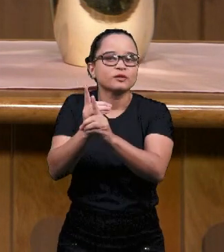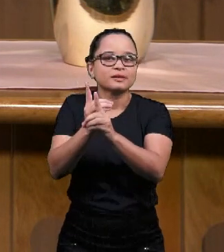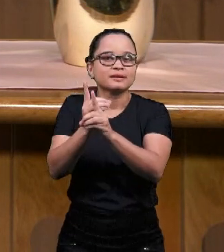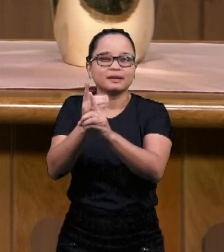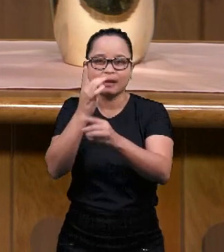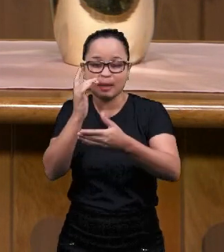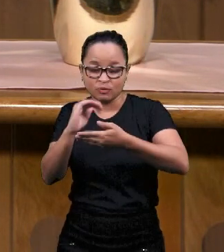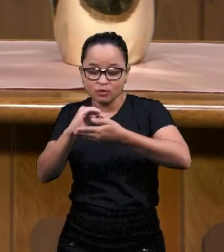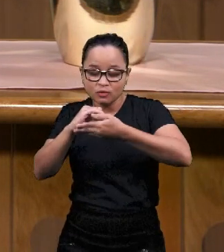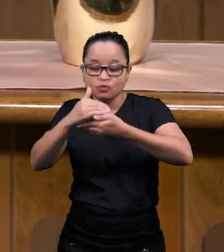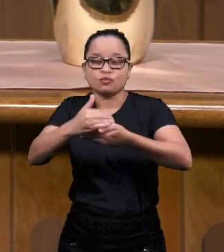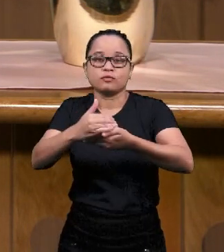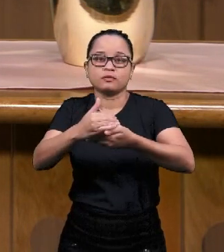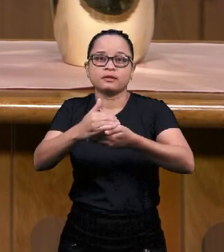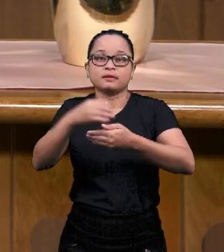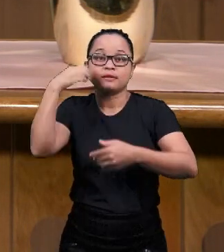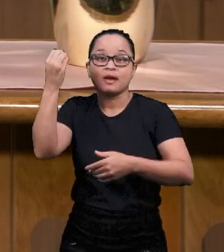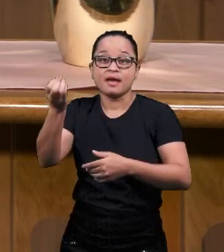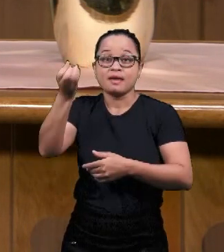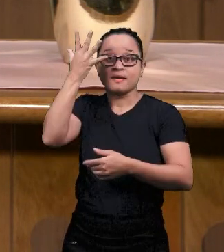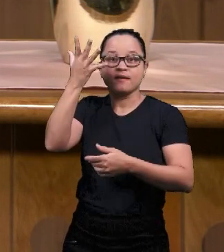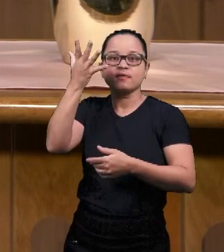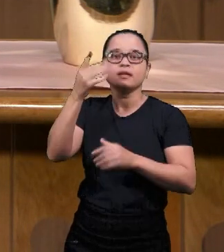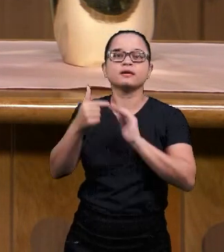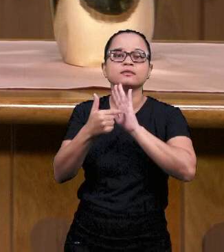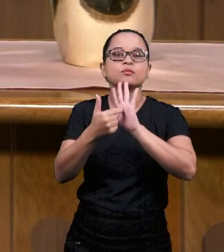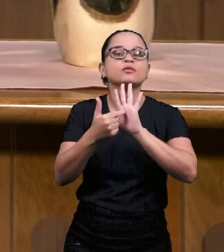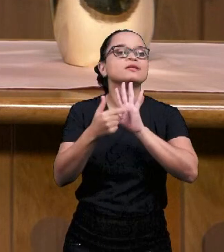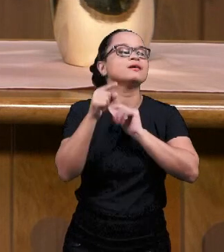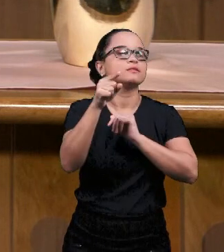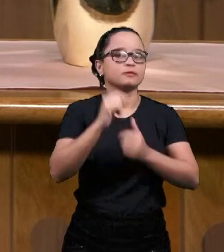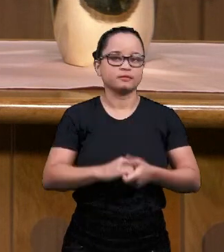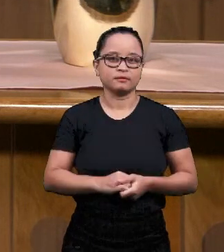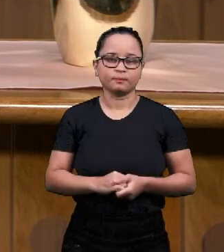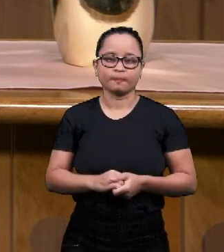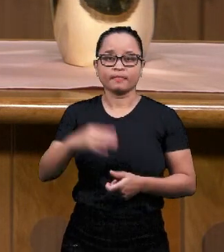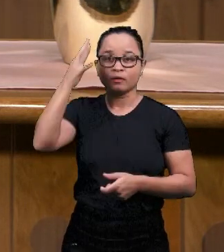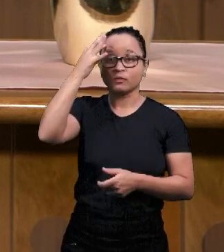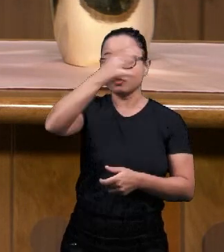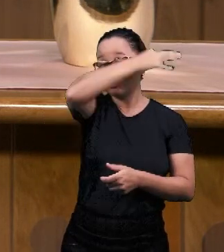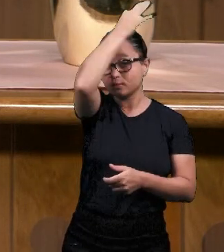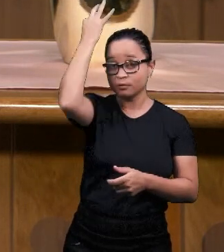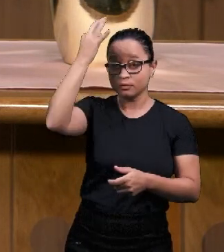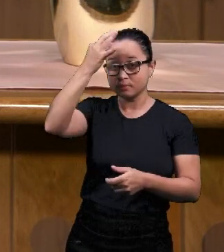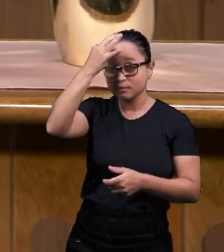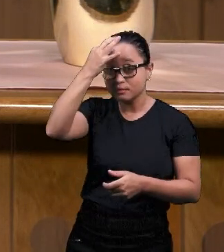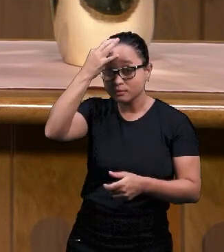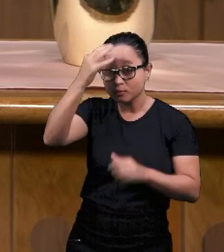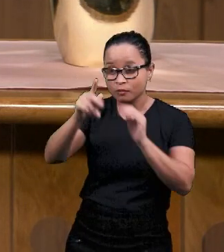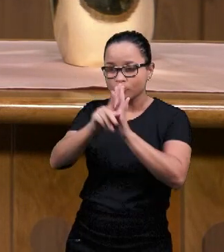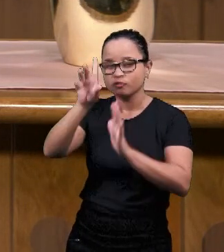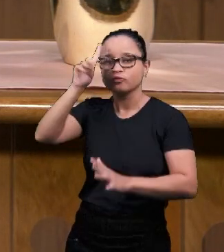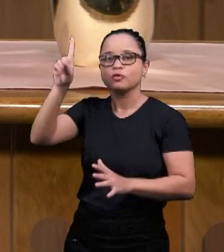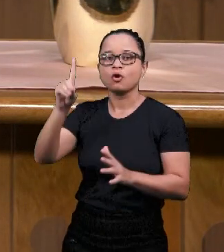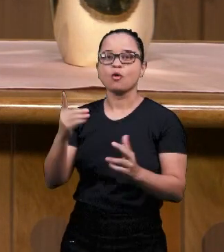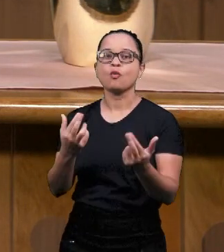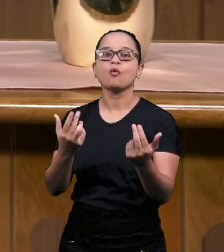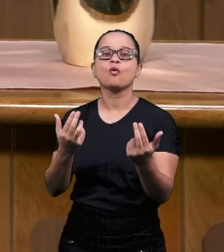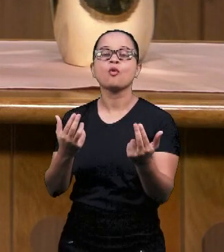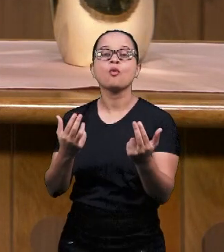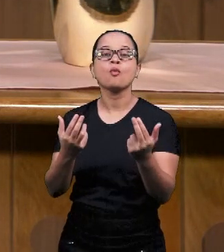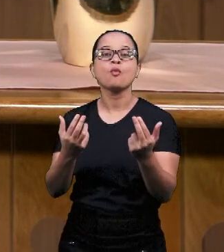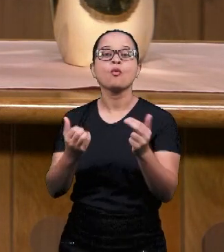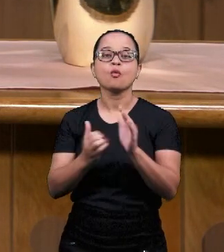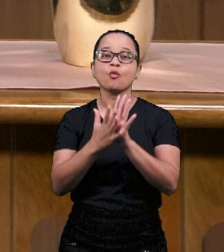это сокровище. Это сокровище сегодня открывается тебе. И Дух Святой говорит к своей